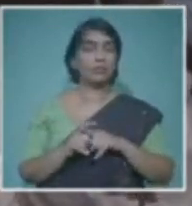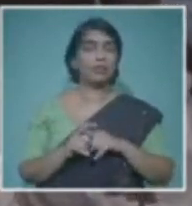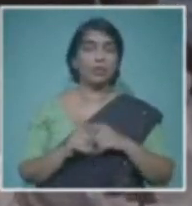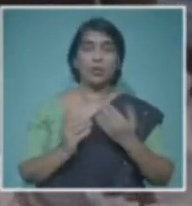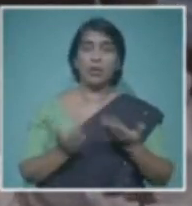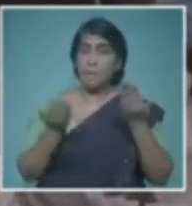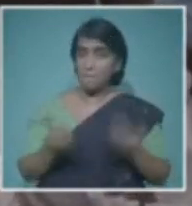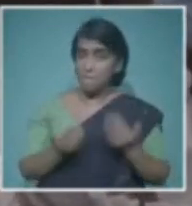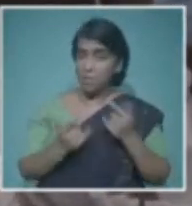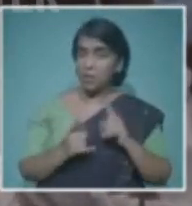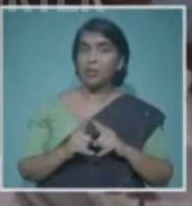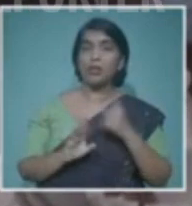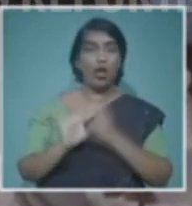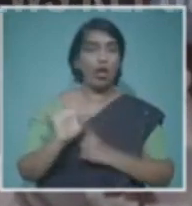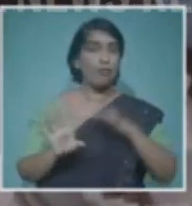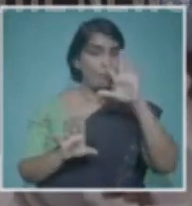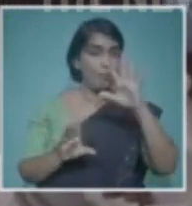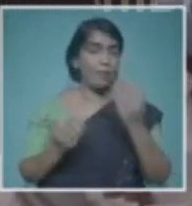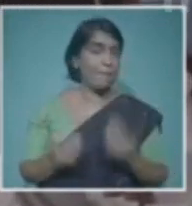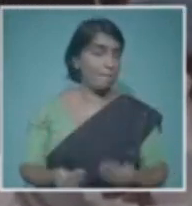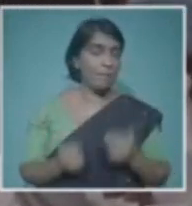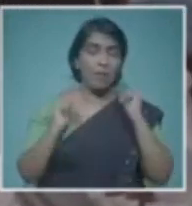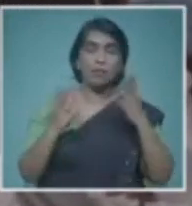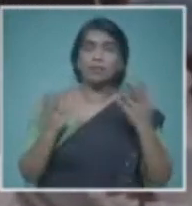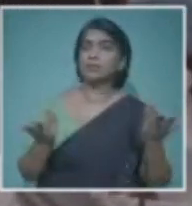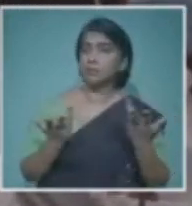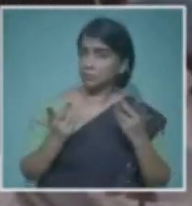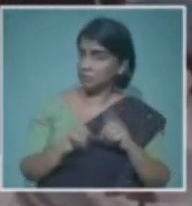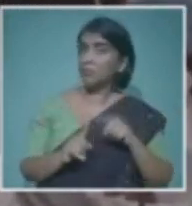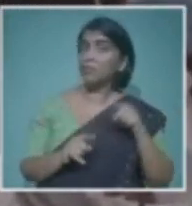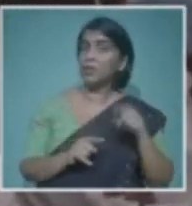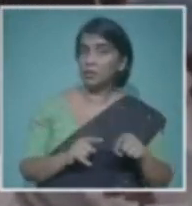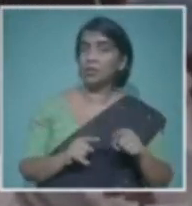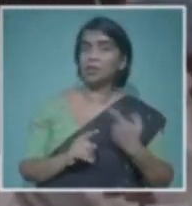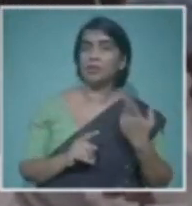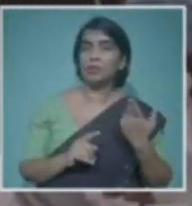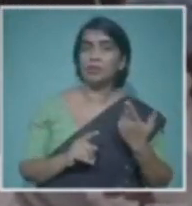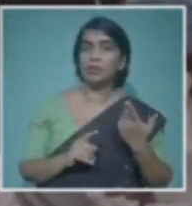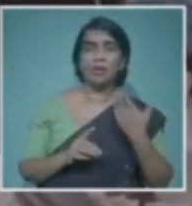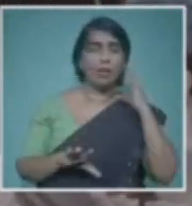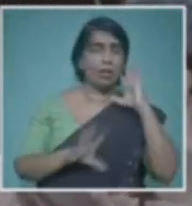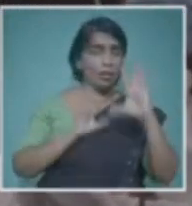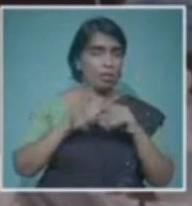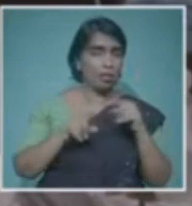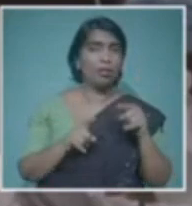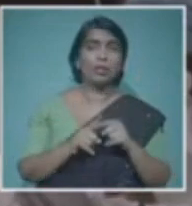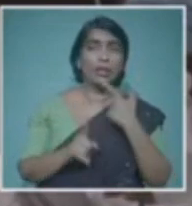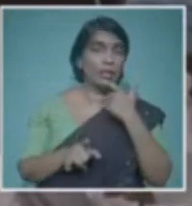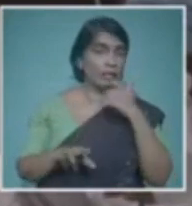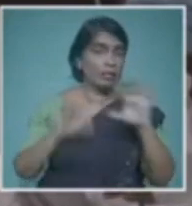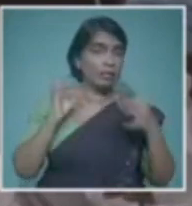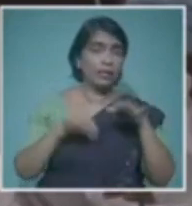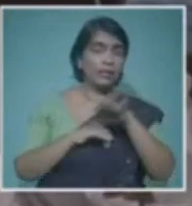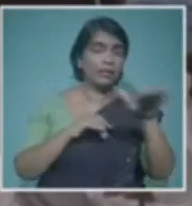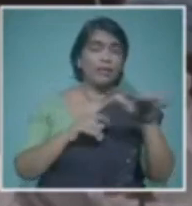අවශ්‍ය බර අවුරුදු 5 දරුවන් තුල නැති බව සහ ඒ ස්ටන්ටින් කියන දත්ත ඒ තේවතු තියෙන